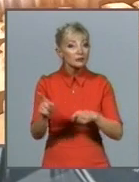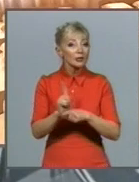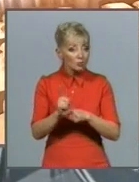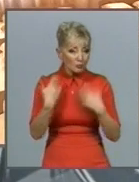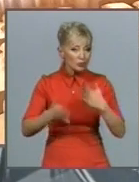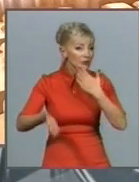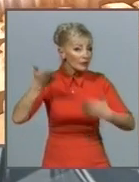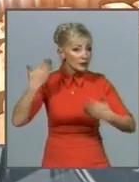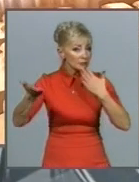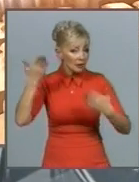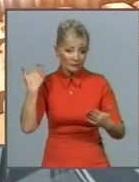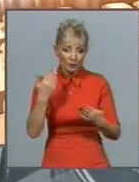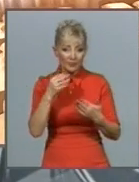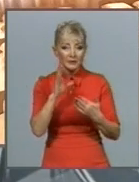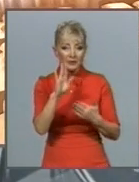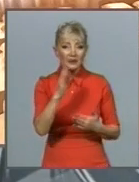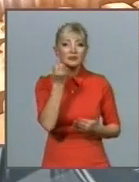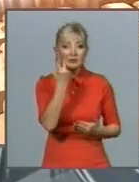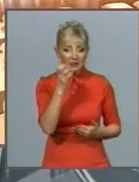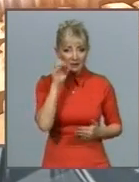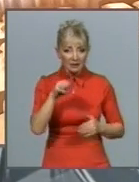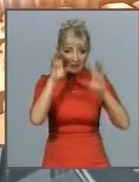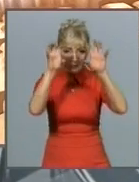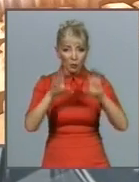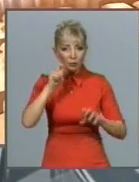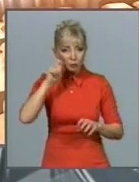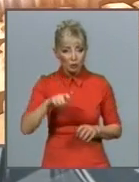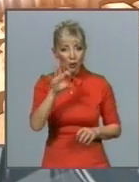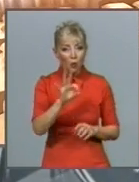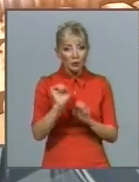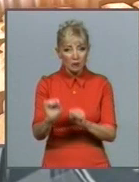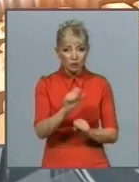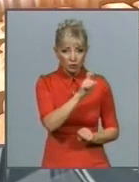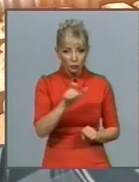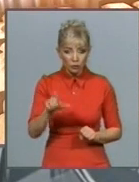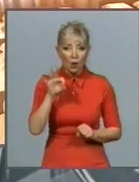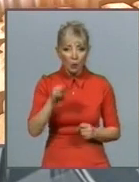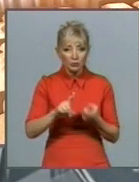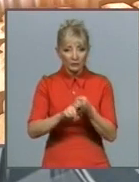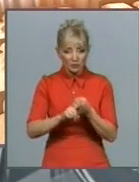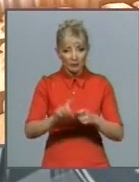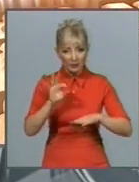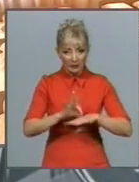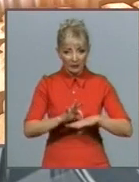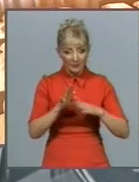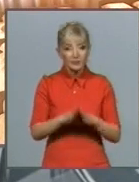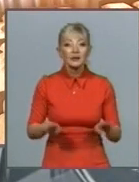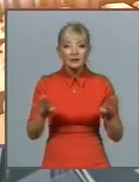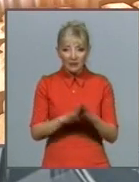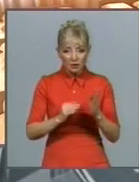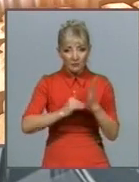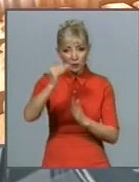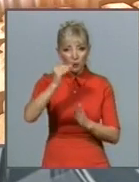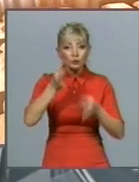врегульована в 12 статті Закону України про захист населення від інфекційних хвороб. Також Верховний